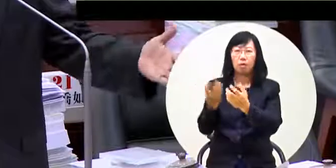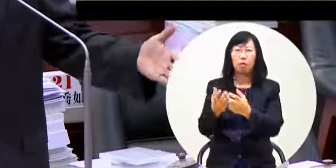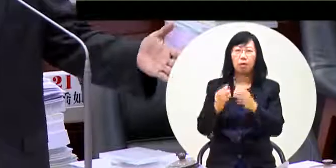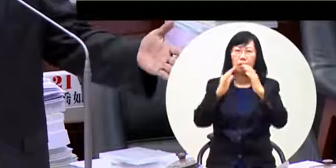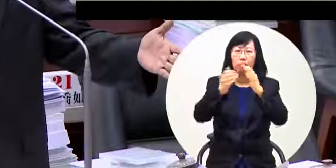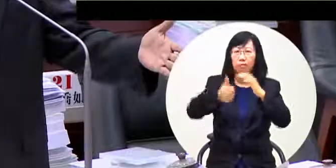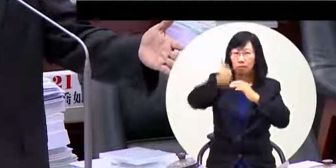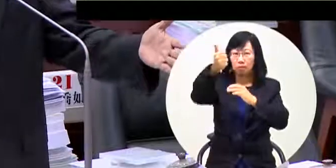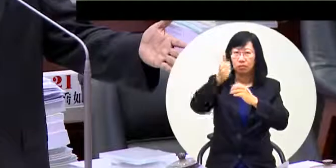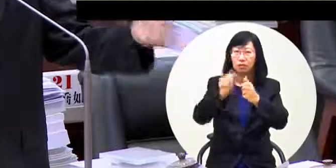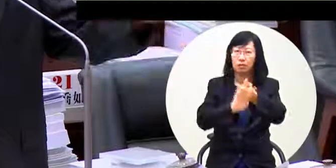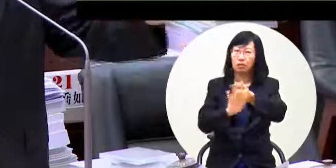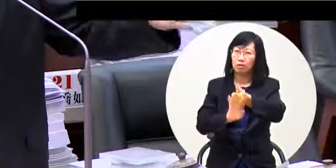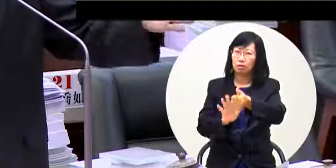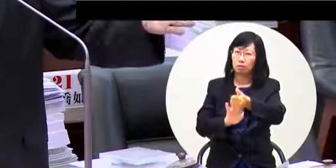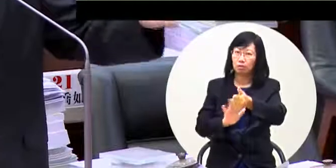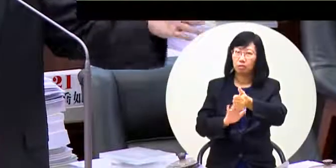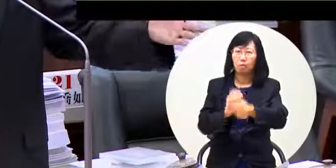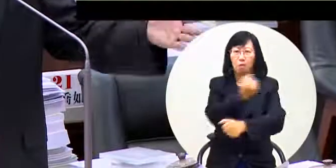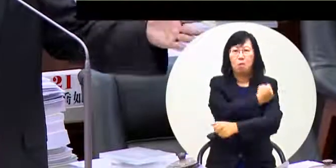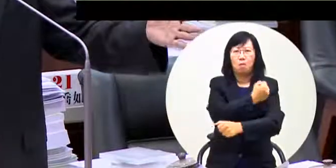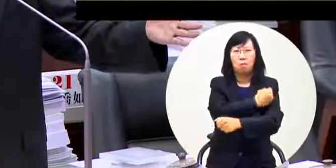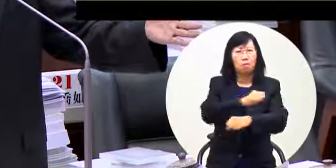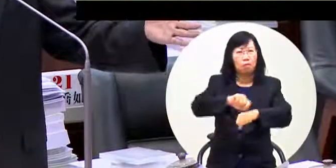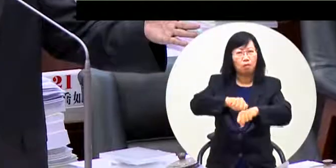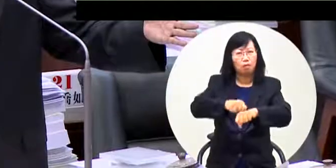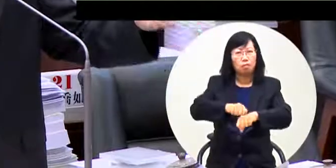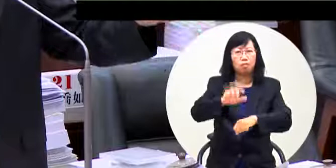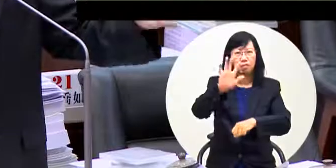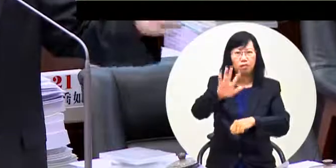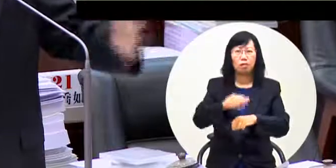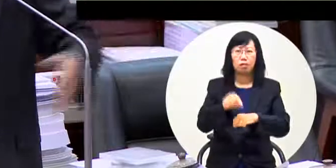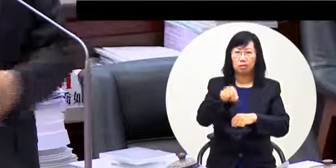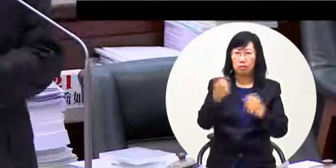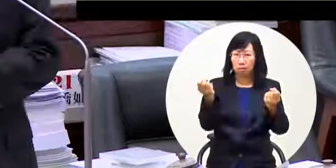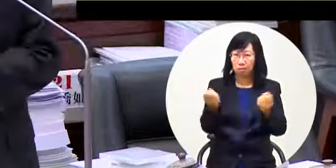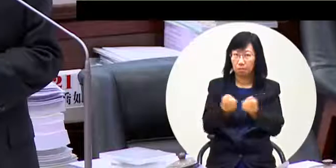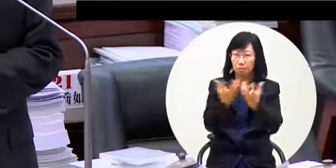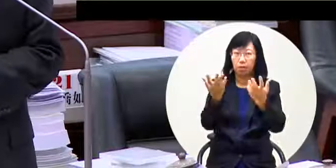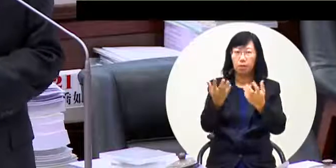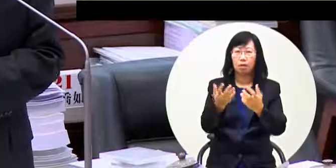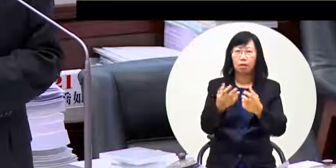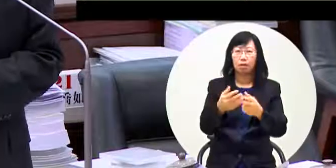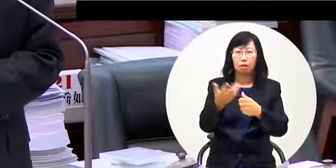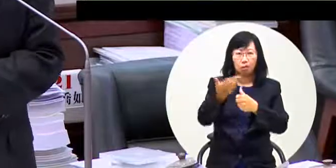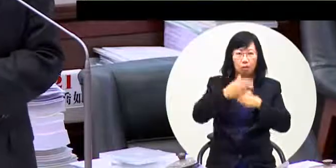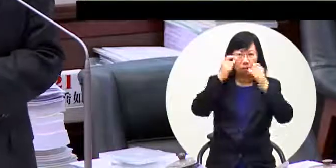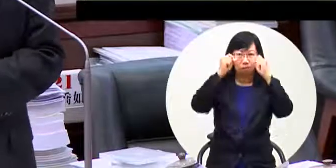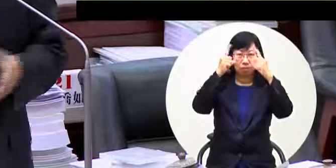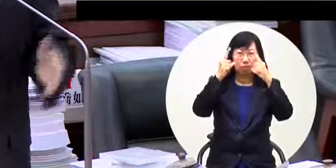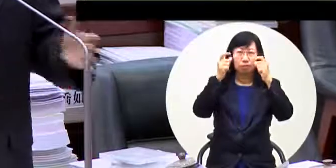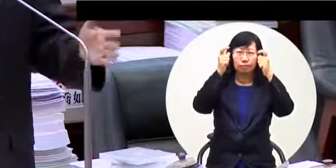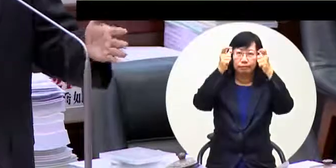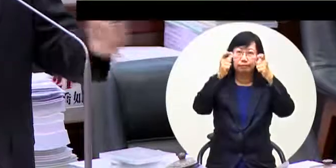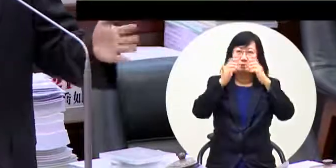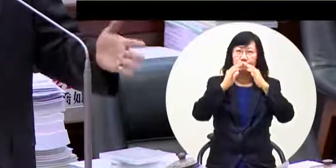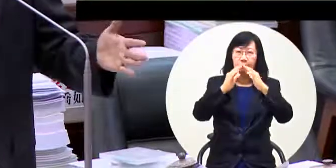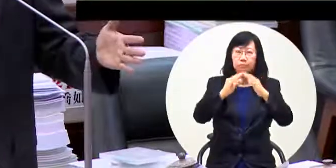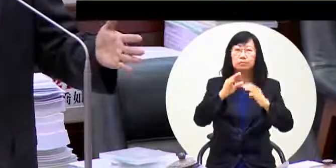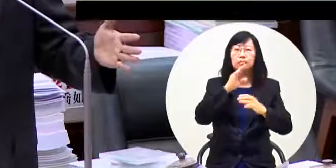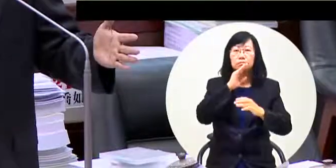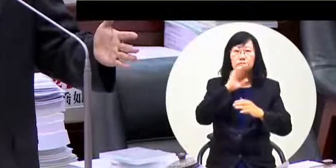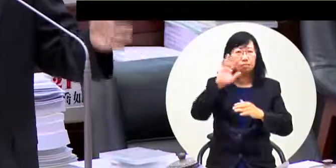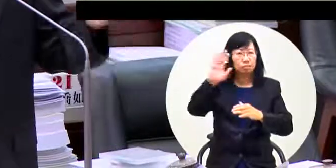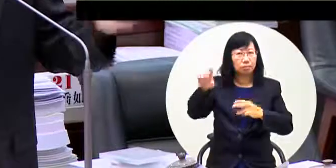事件只是告诉我们，唤醒我们说，高雄就是一个工业城，咱卖个底下哀